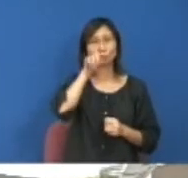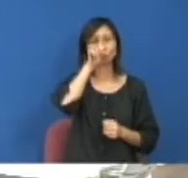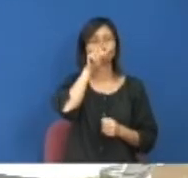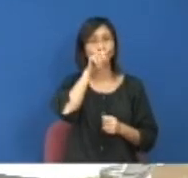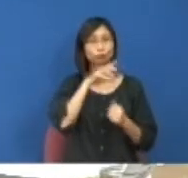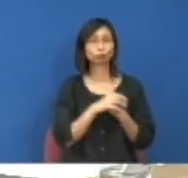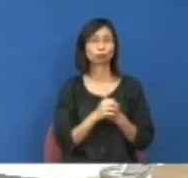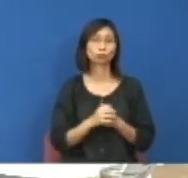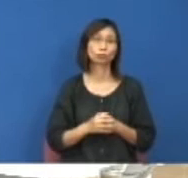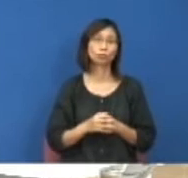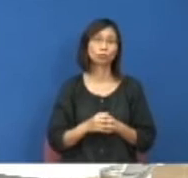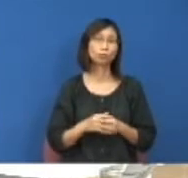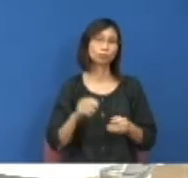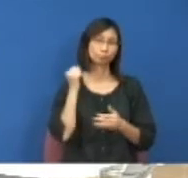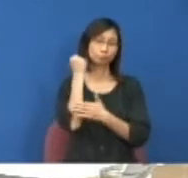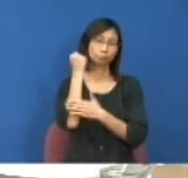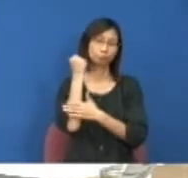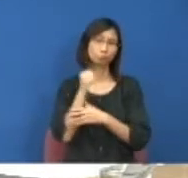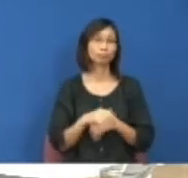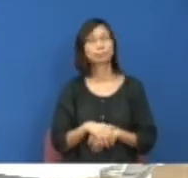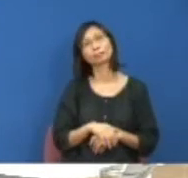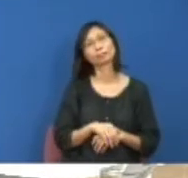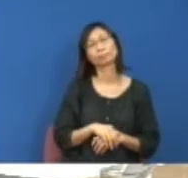係 咯， 俄國革命就係一個